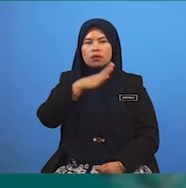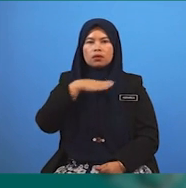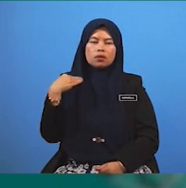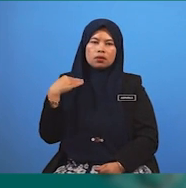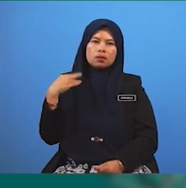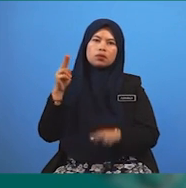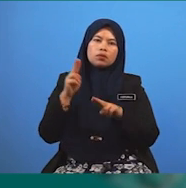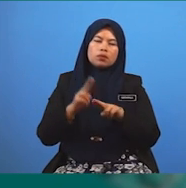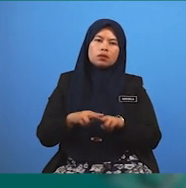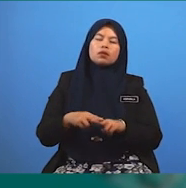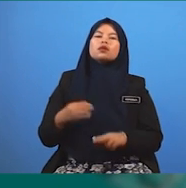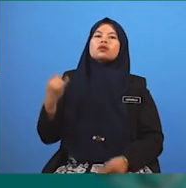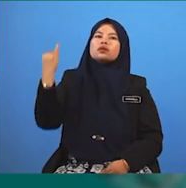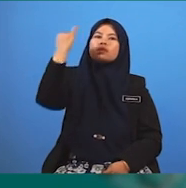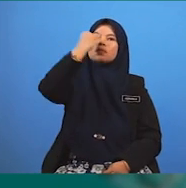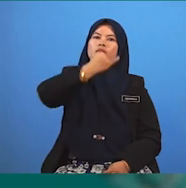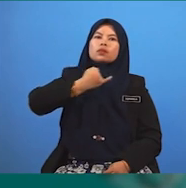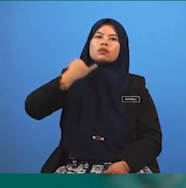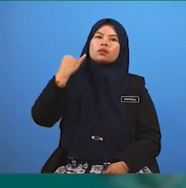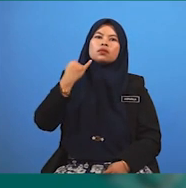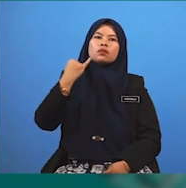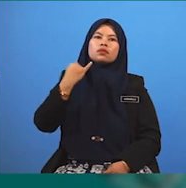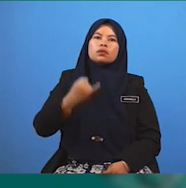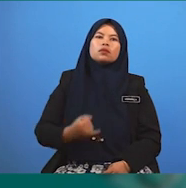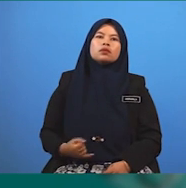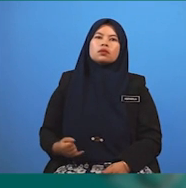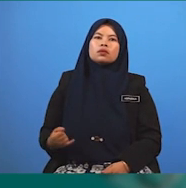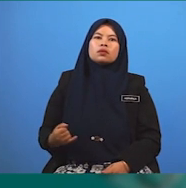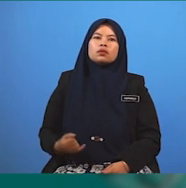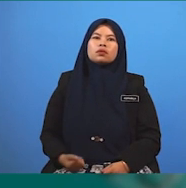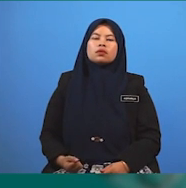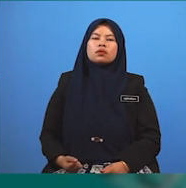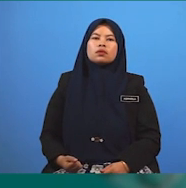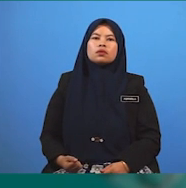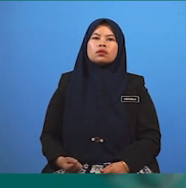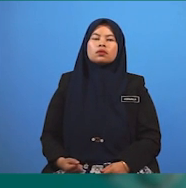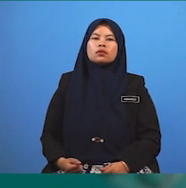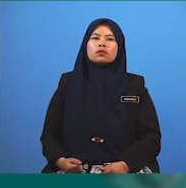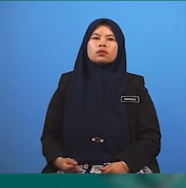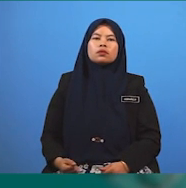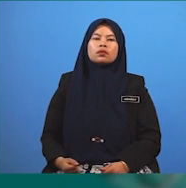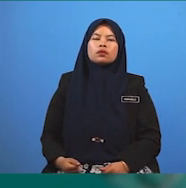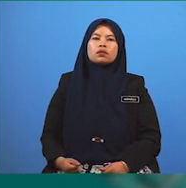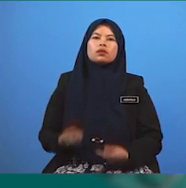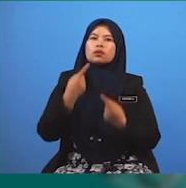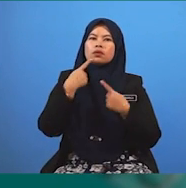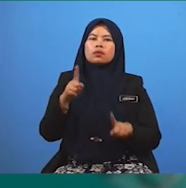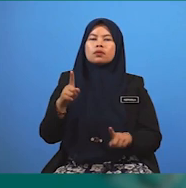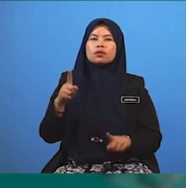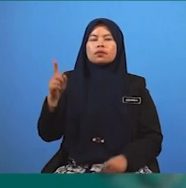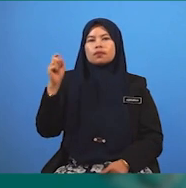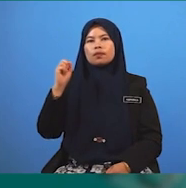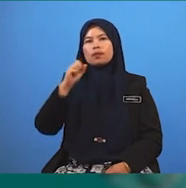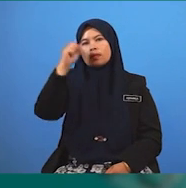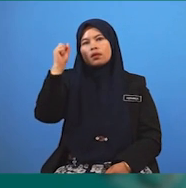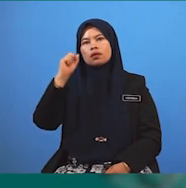istimewa bersama para anbiya, dan ia adalah sebaik balasan di syurga. Dan jawapan bagi soalan ketiga pula ialah